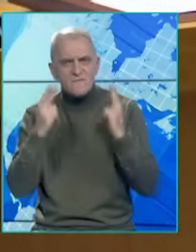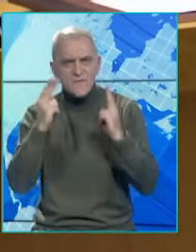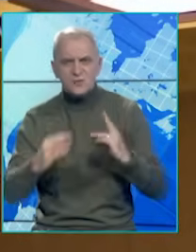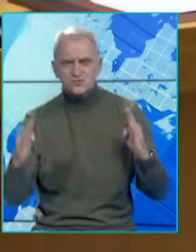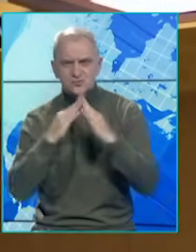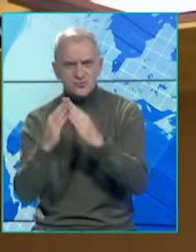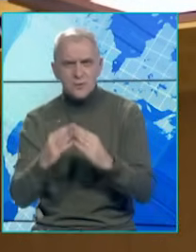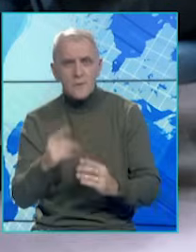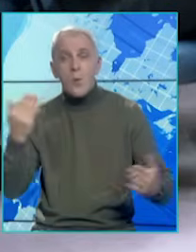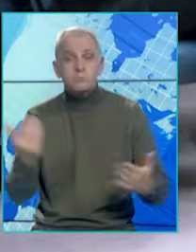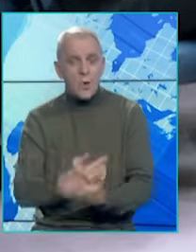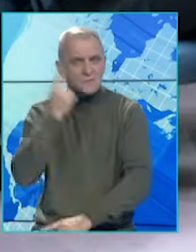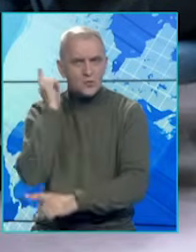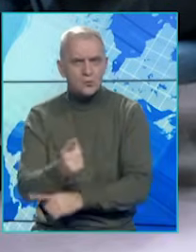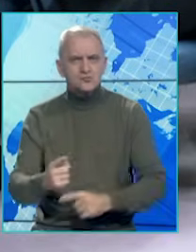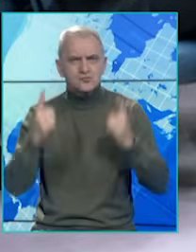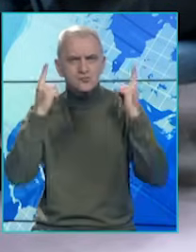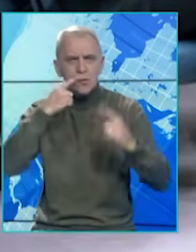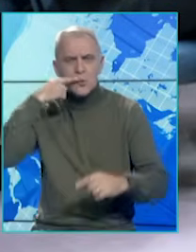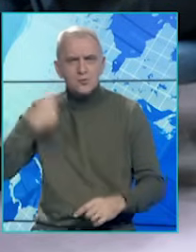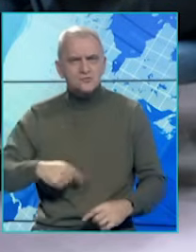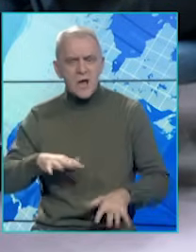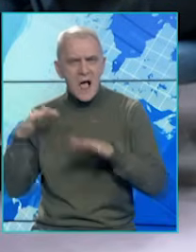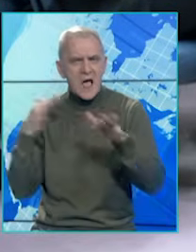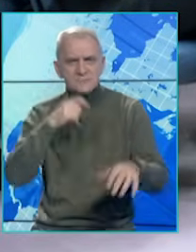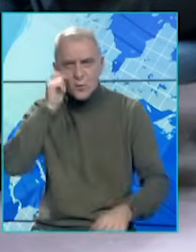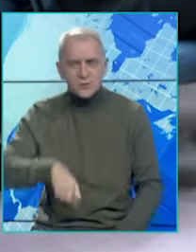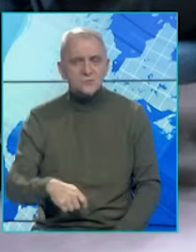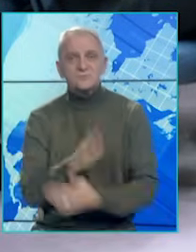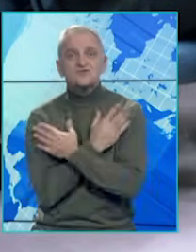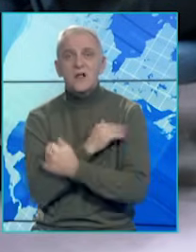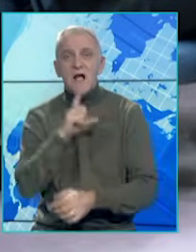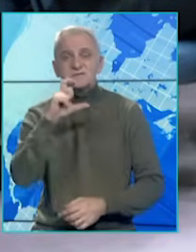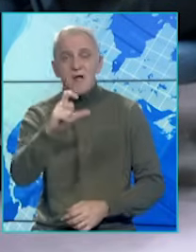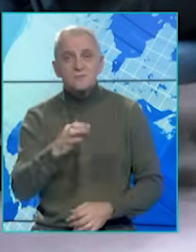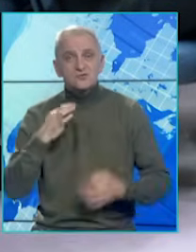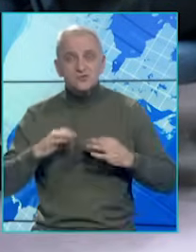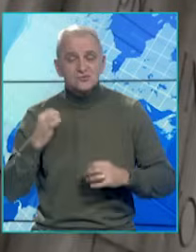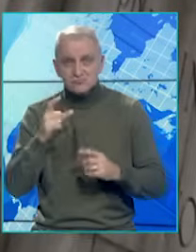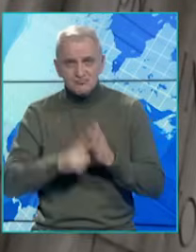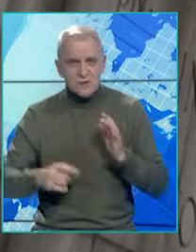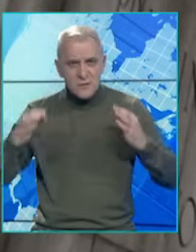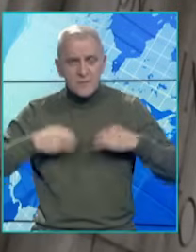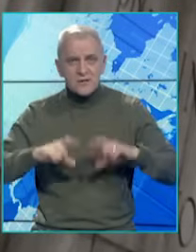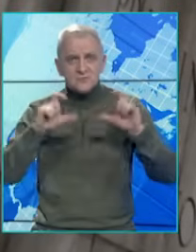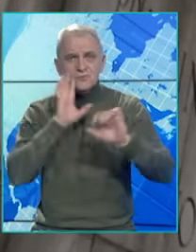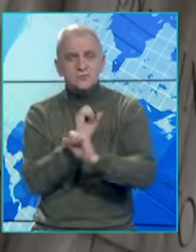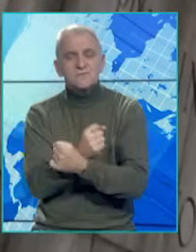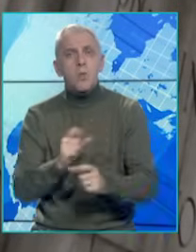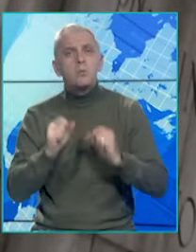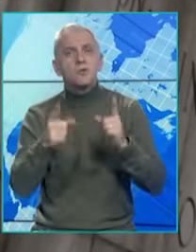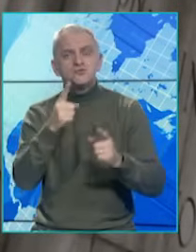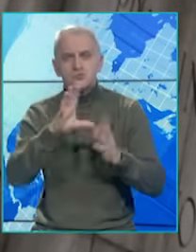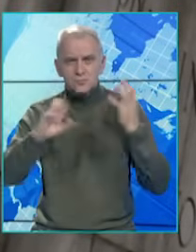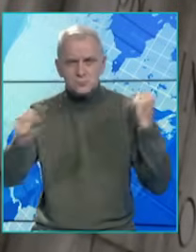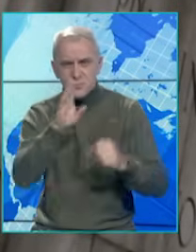infrastrukturu. Ponovili su odlučnu osudu ruske agresije na Ukrajinu. Željka Cvijanović, članica predsjedništva Bosne i Hercegovine, poručila je da to što